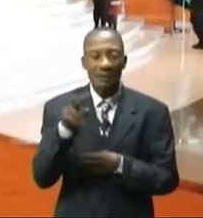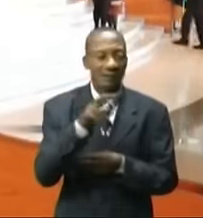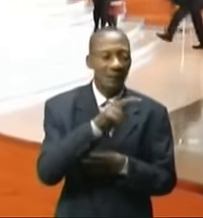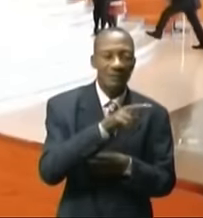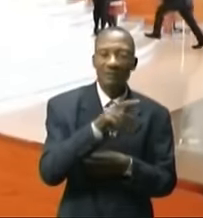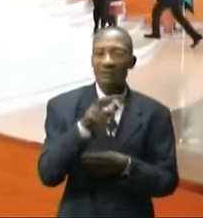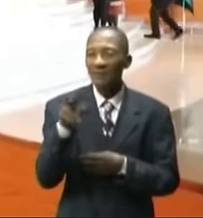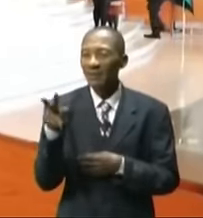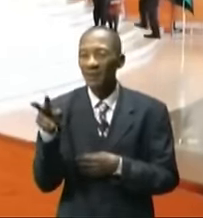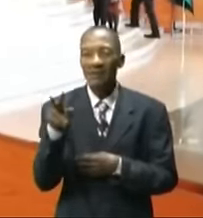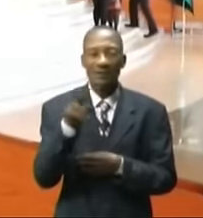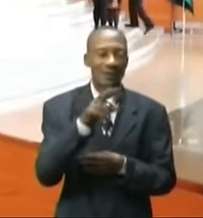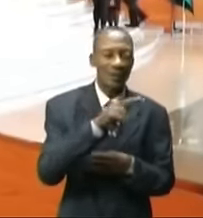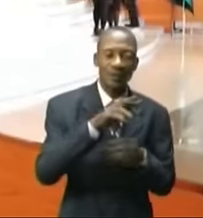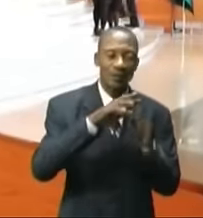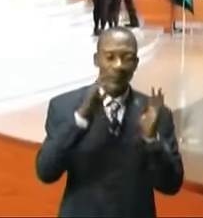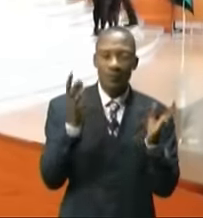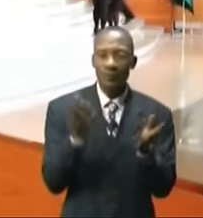Tshisekedi Tshilombo.